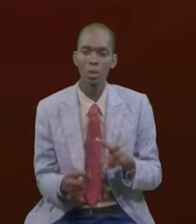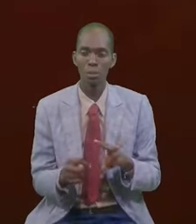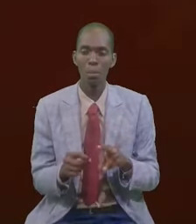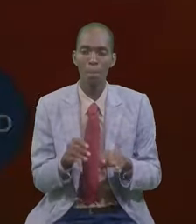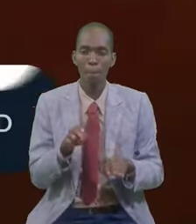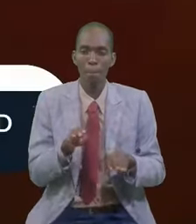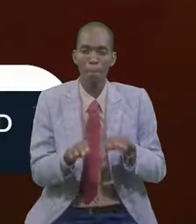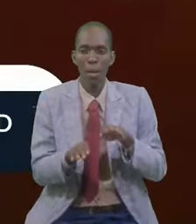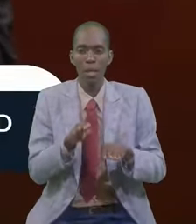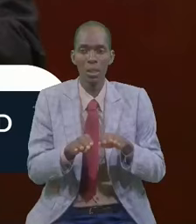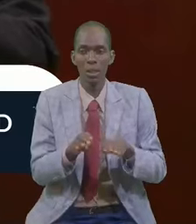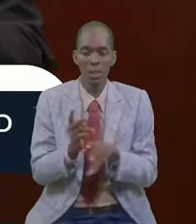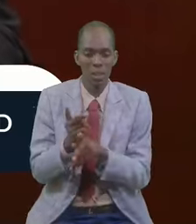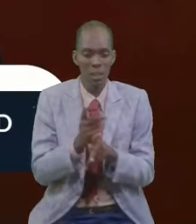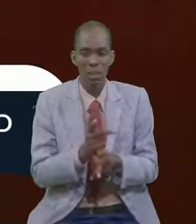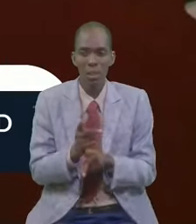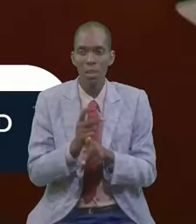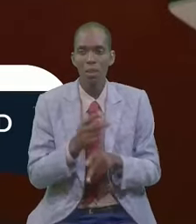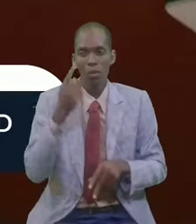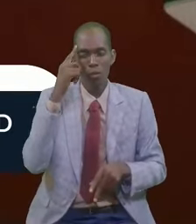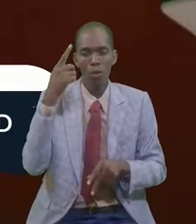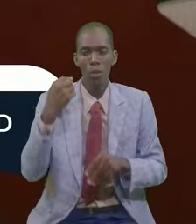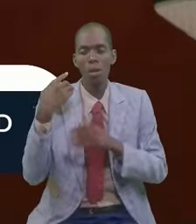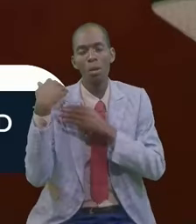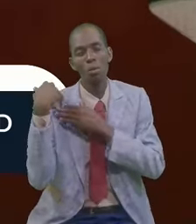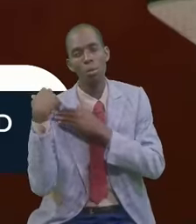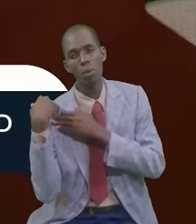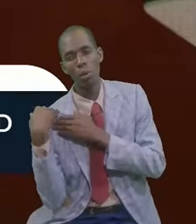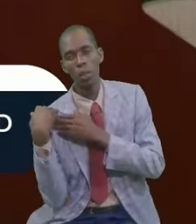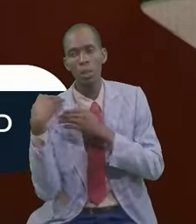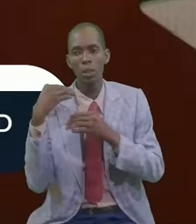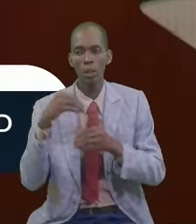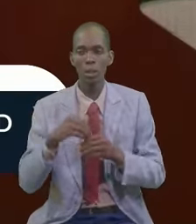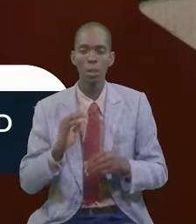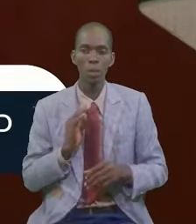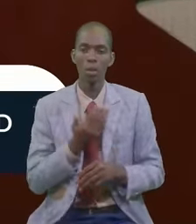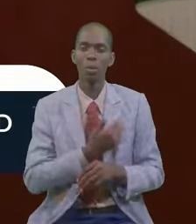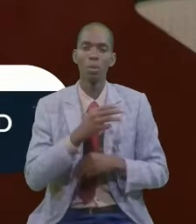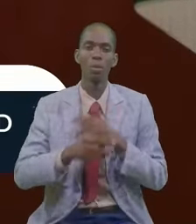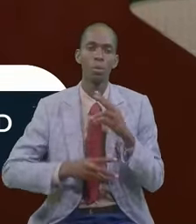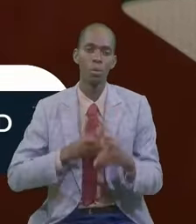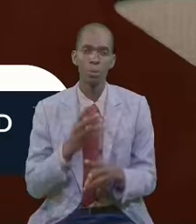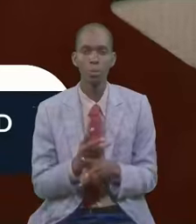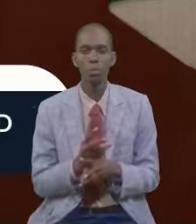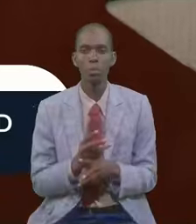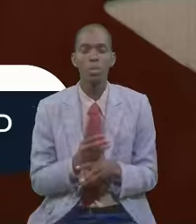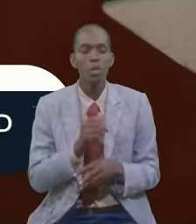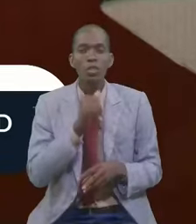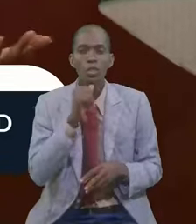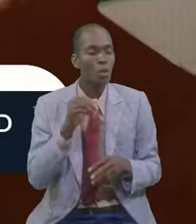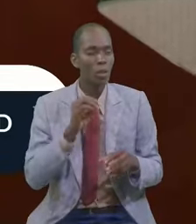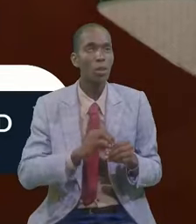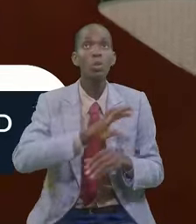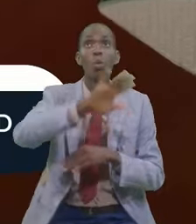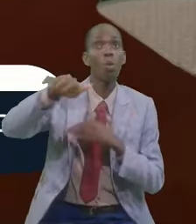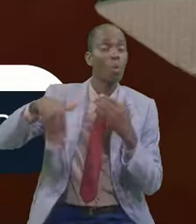Le soin équilibré pour les accabler dans ce monde. Pas dans